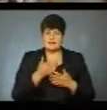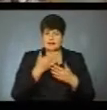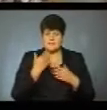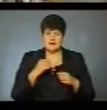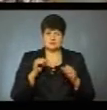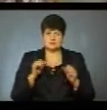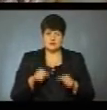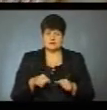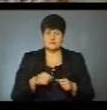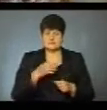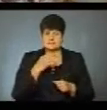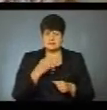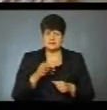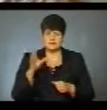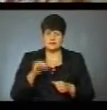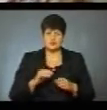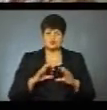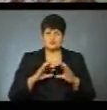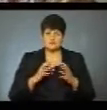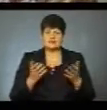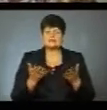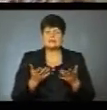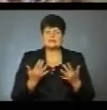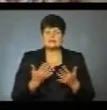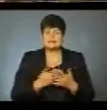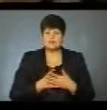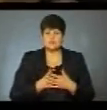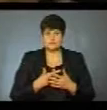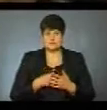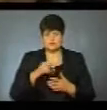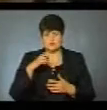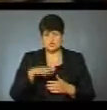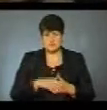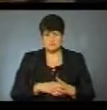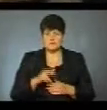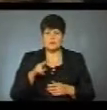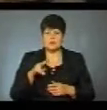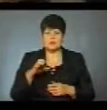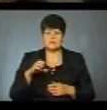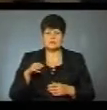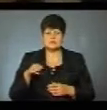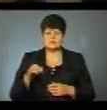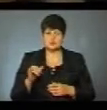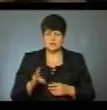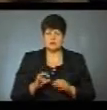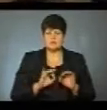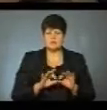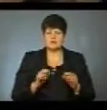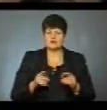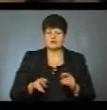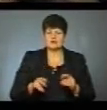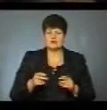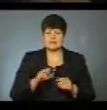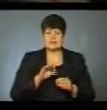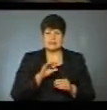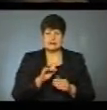можливості сказати всьому світу те, наскільки ти любиш свою державу. Пластунка Мар'яна Скакодуб розповіла, до диктанту